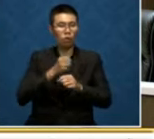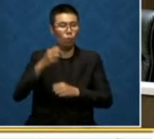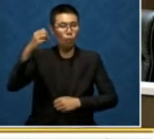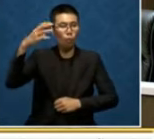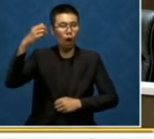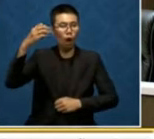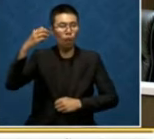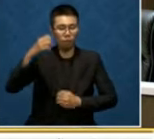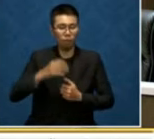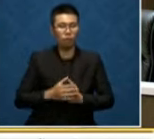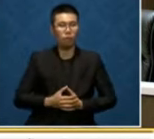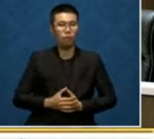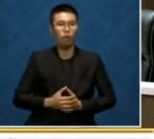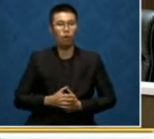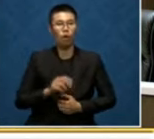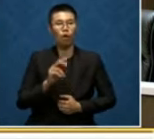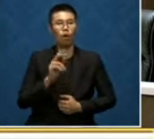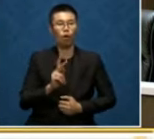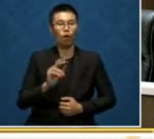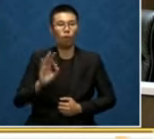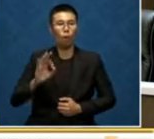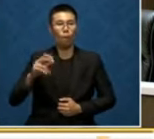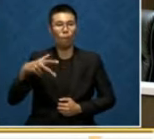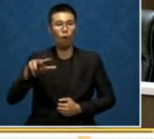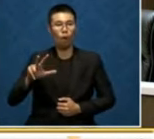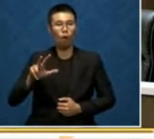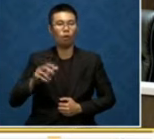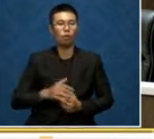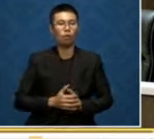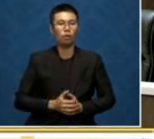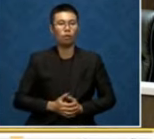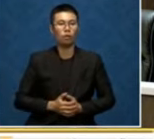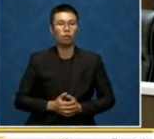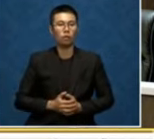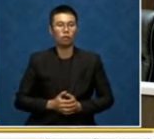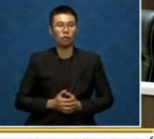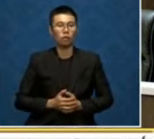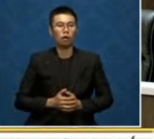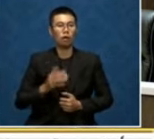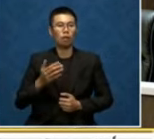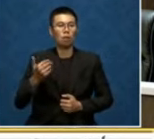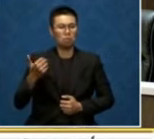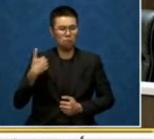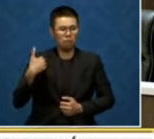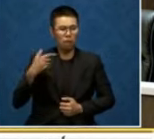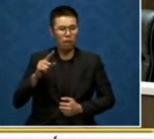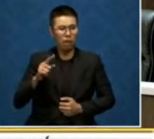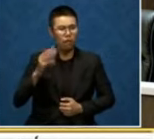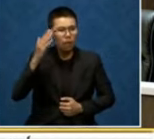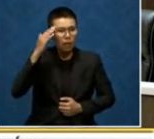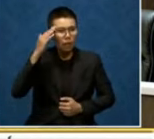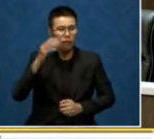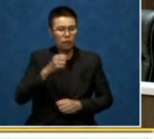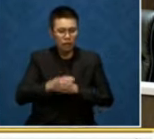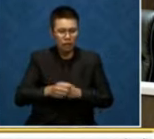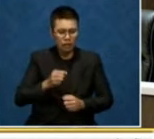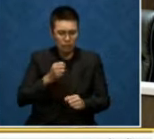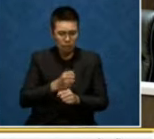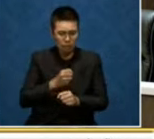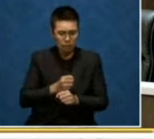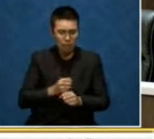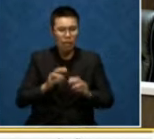นะครับกฟผซึ่งที่ผ่านมาครับก็ได้ทราบว่ามีการทำสัญญากันในระยะยาว 10ปี 20ปี